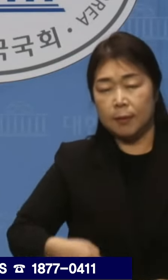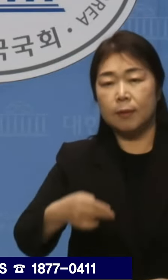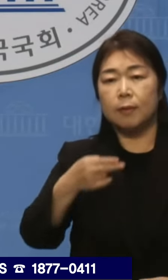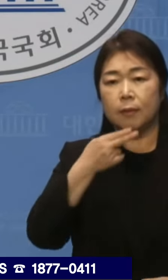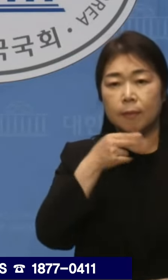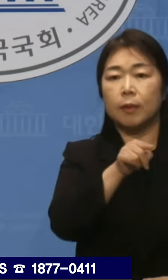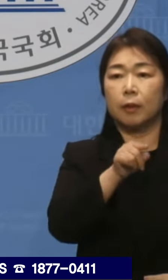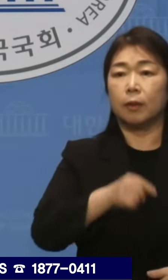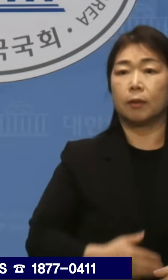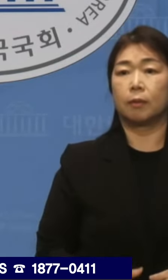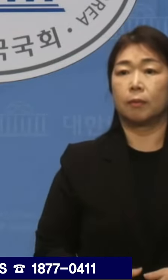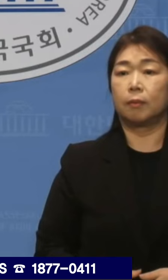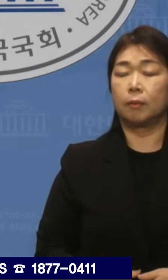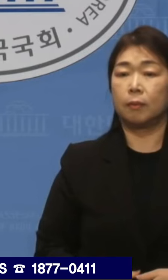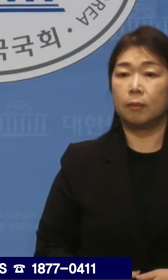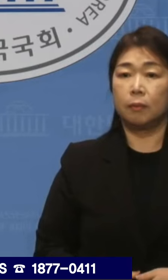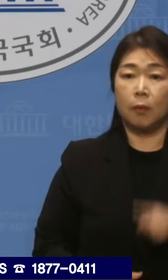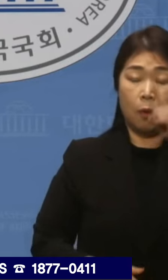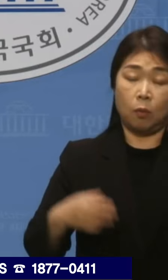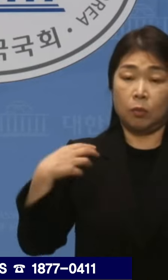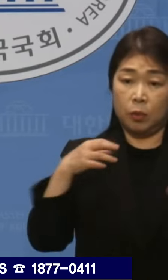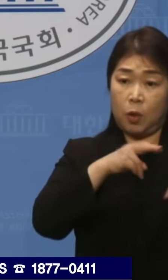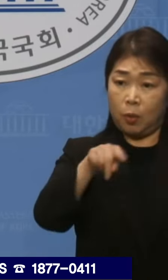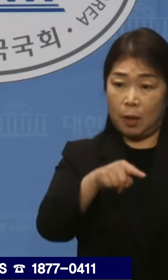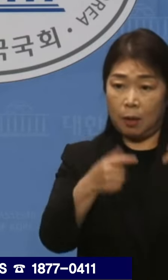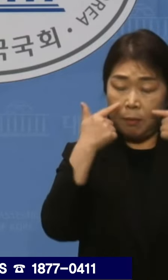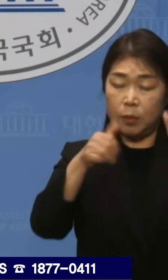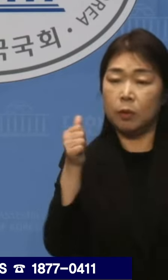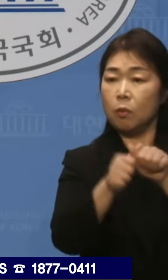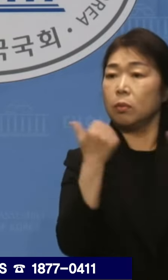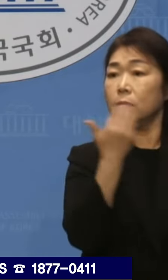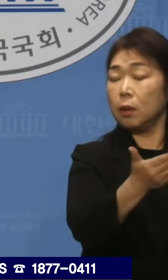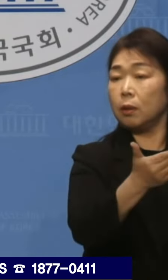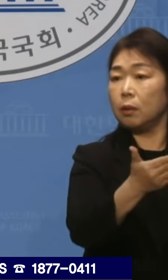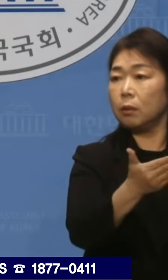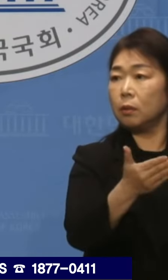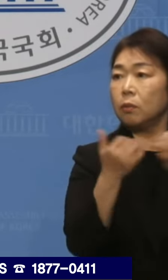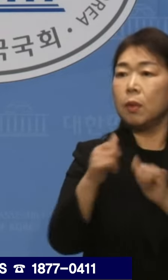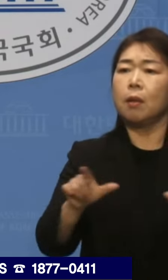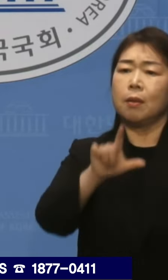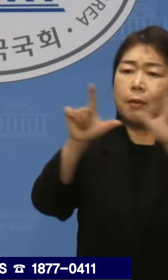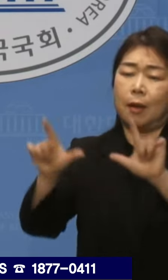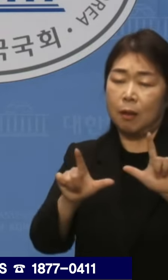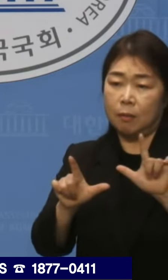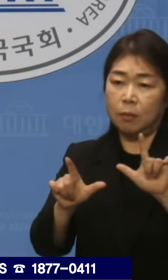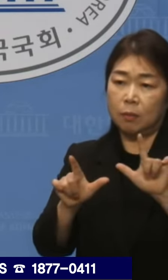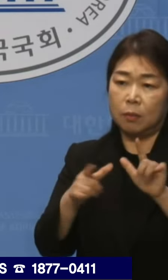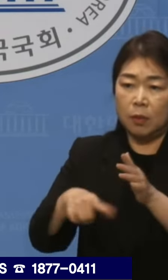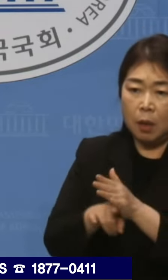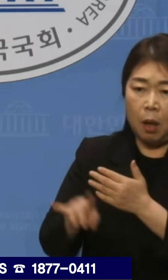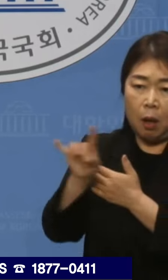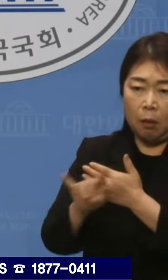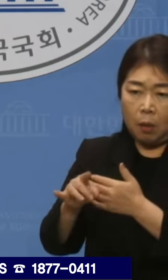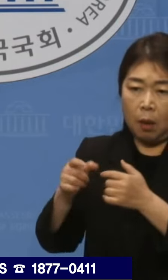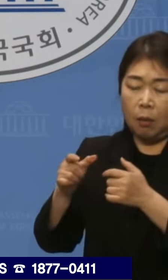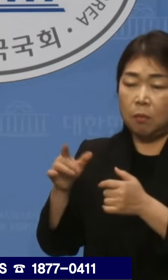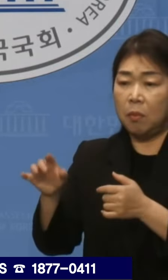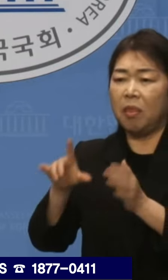정부입니다. 정부 여당에게 분명히 경고합니다. 민생은 국민을 속이기 위한 구호가